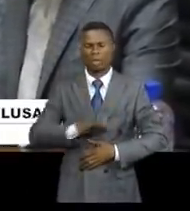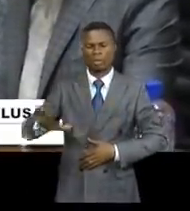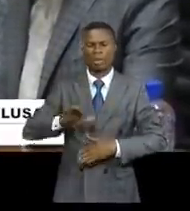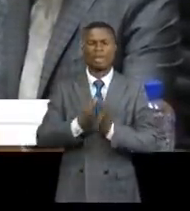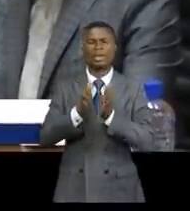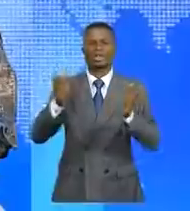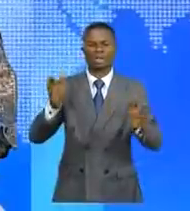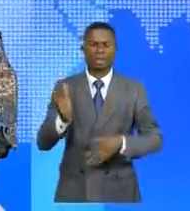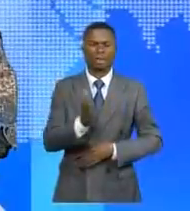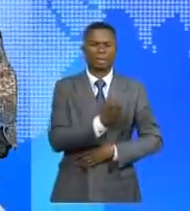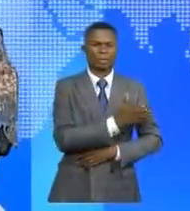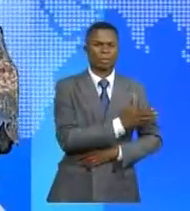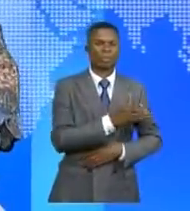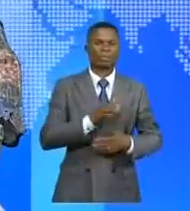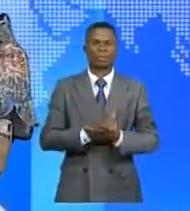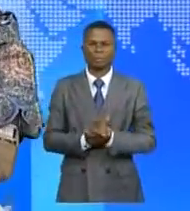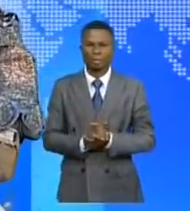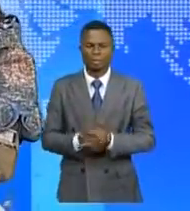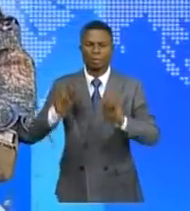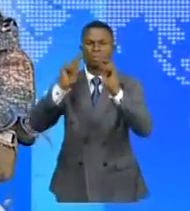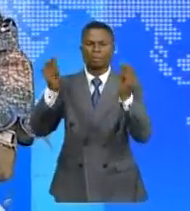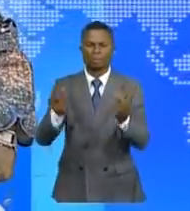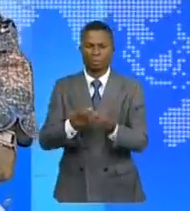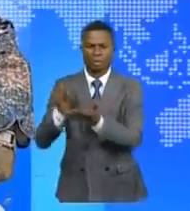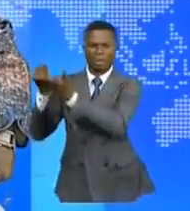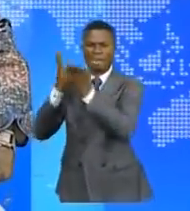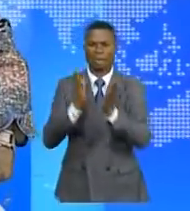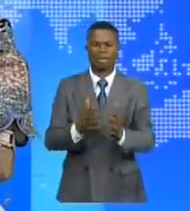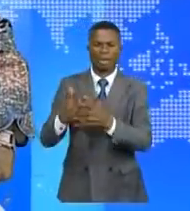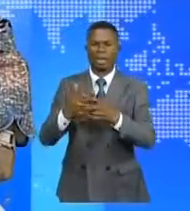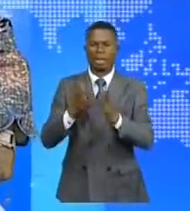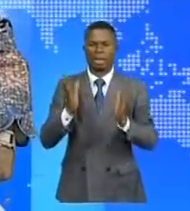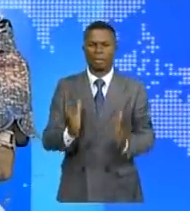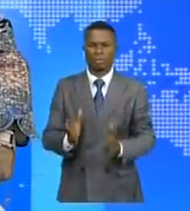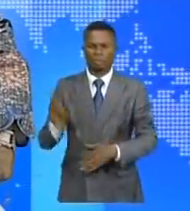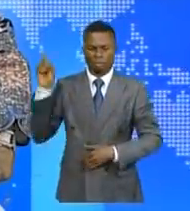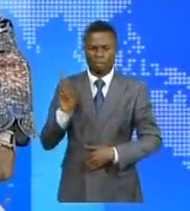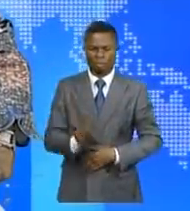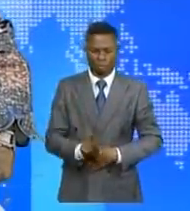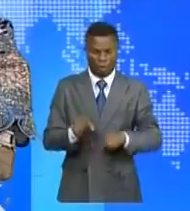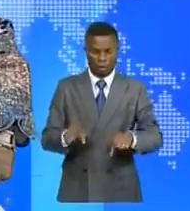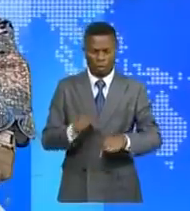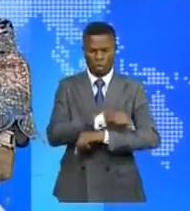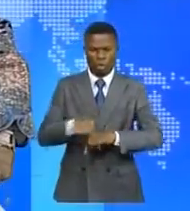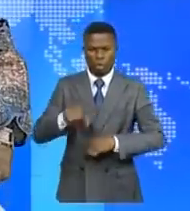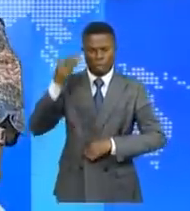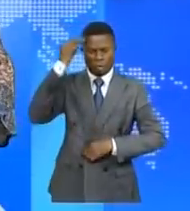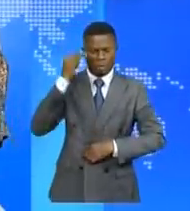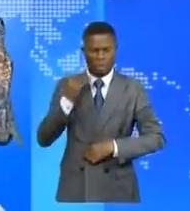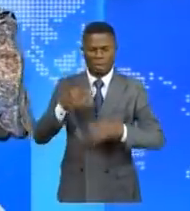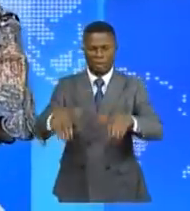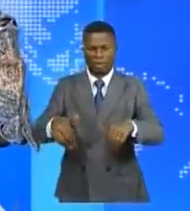Congo. Et un groupe d'investisseurs américains a été reçu par le ministre de l'Agriculture.